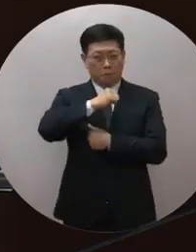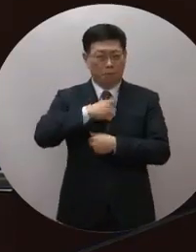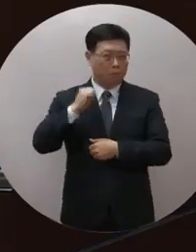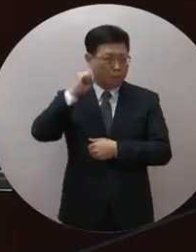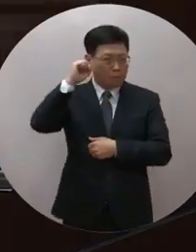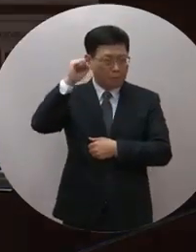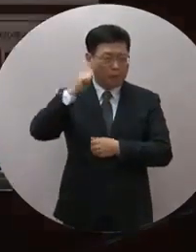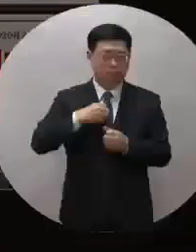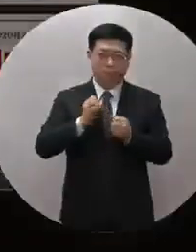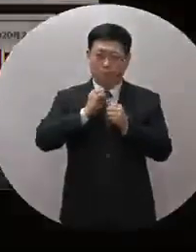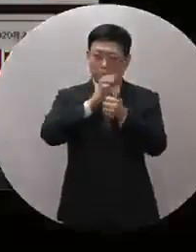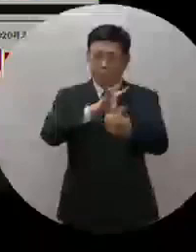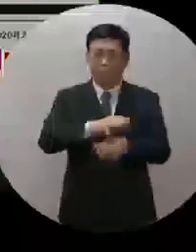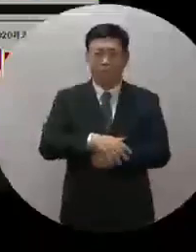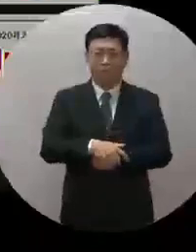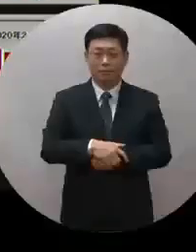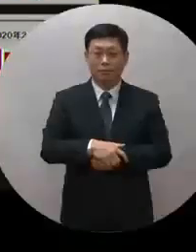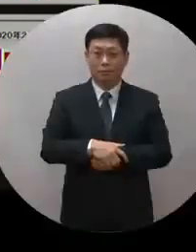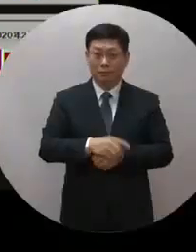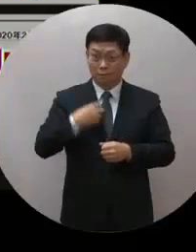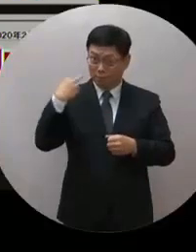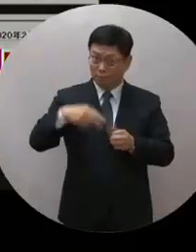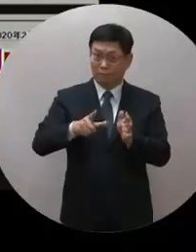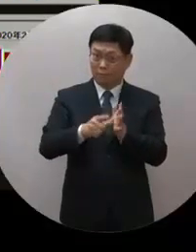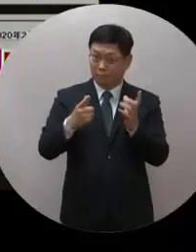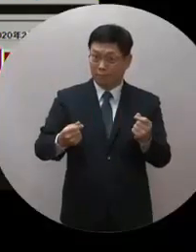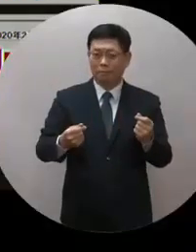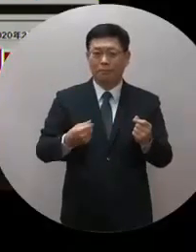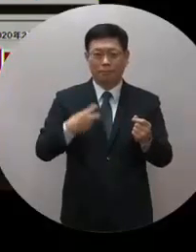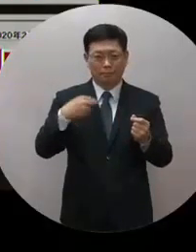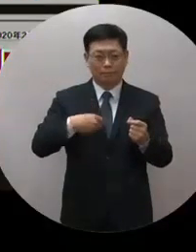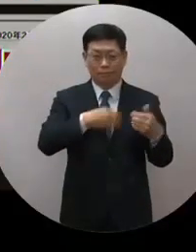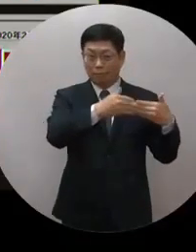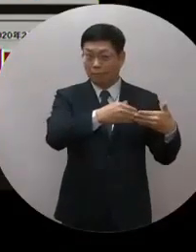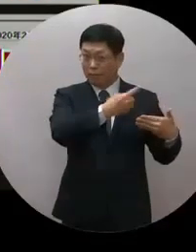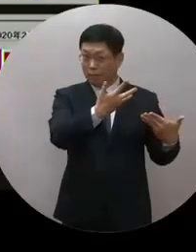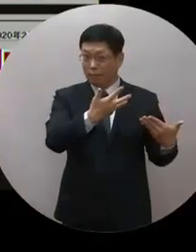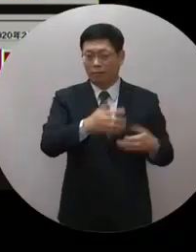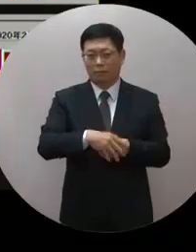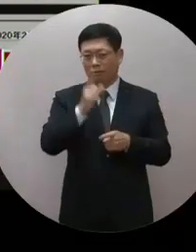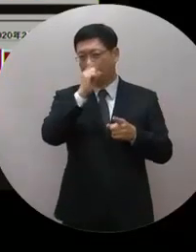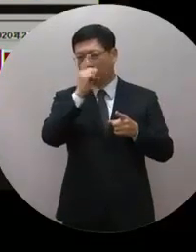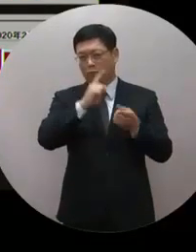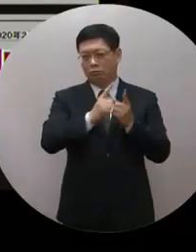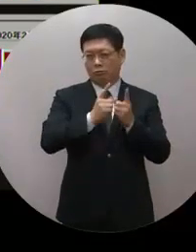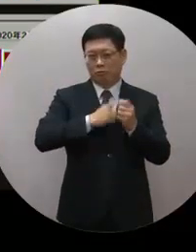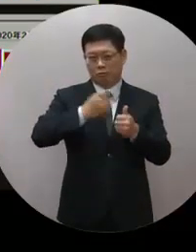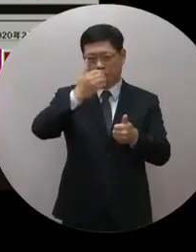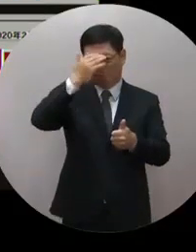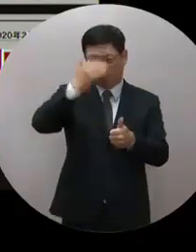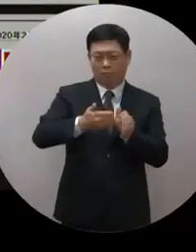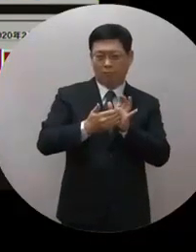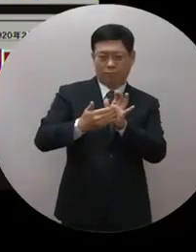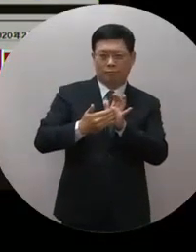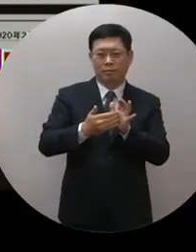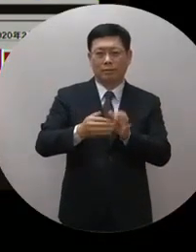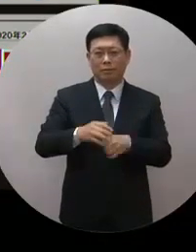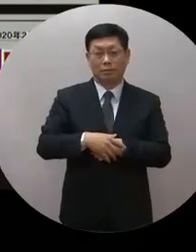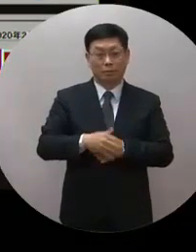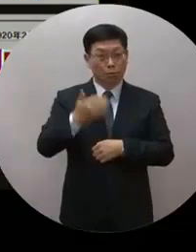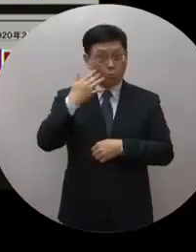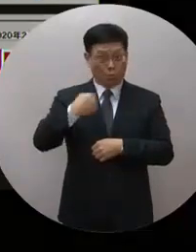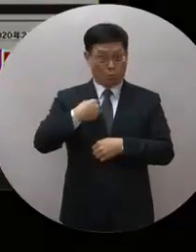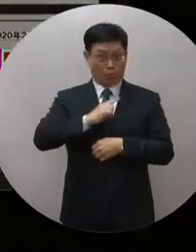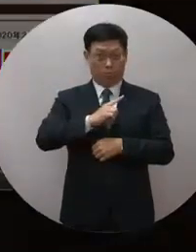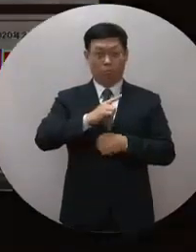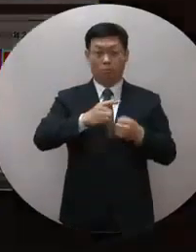湾仗义执言。同一个时间，我们也看到中国一再的阻挠，甚至对有我国家